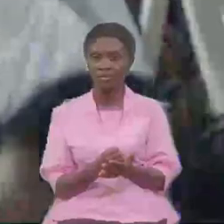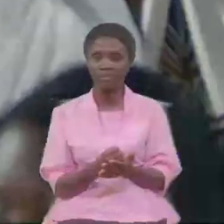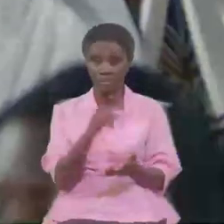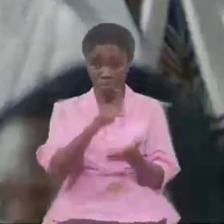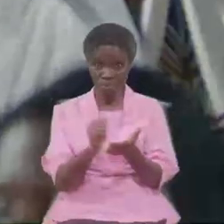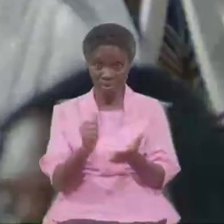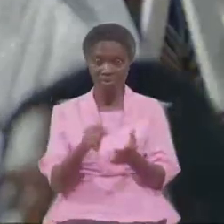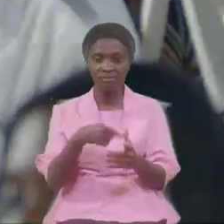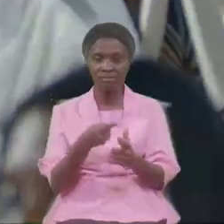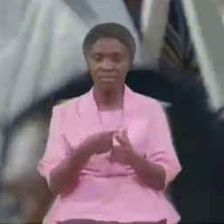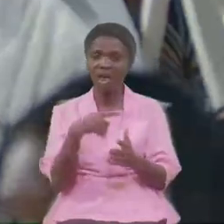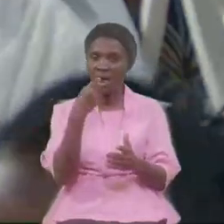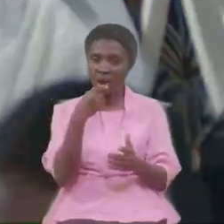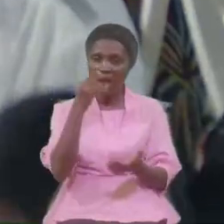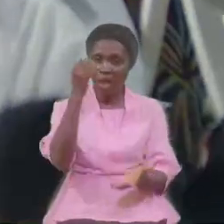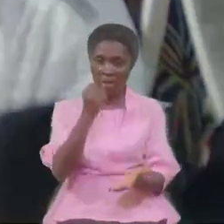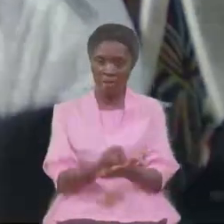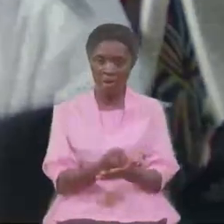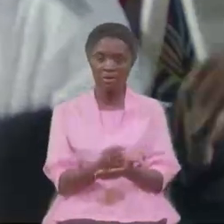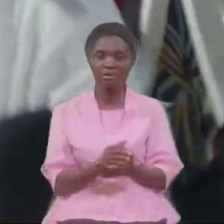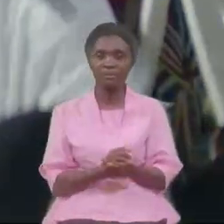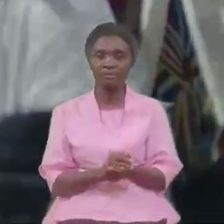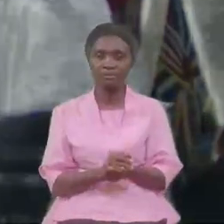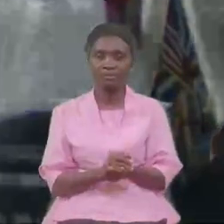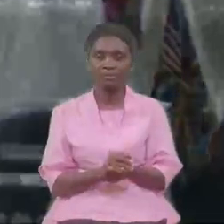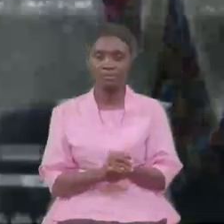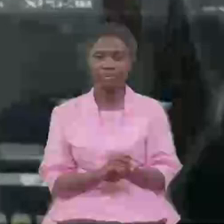Si vous y croyez, criez Amen.